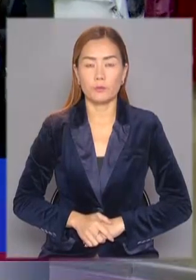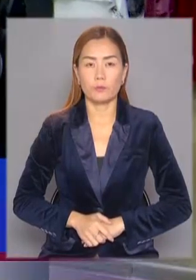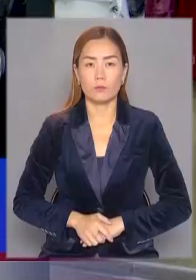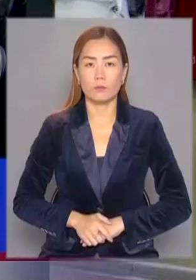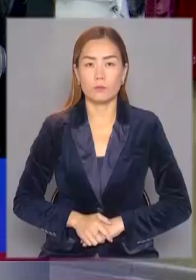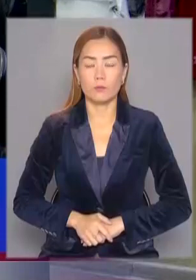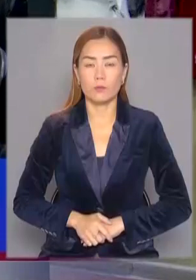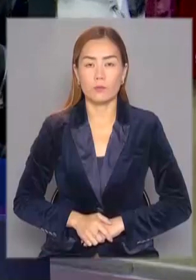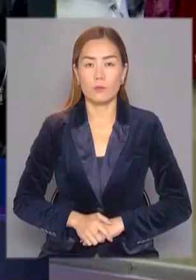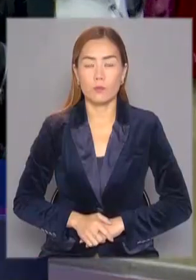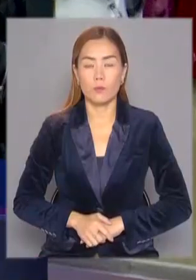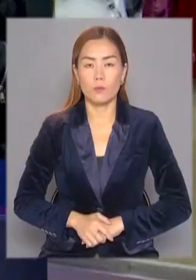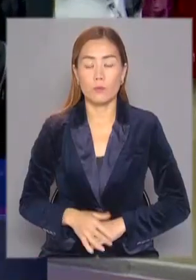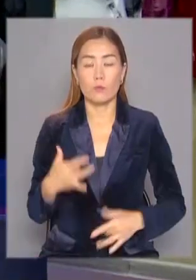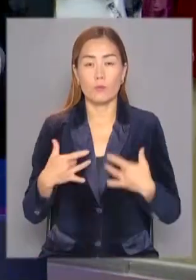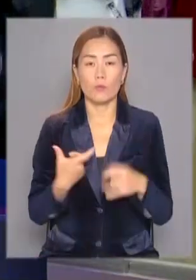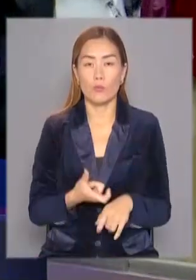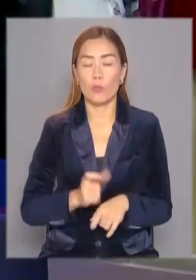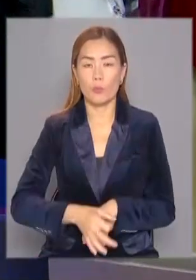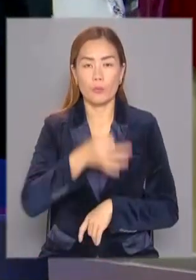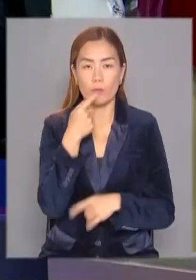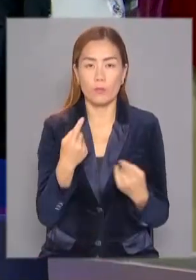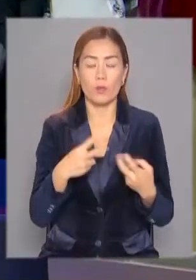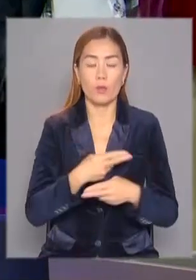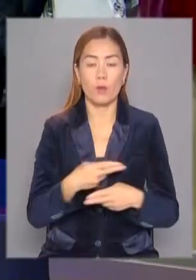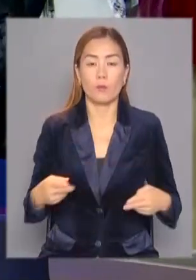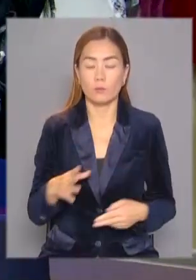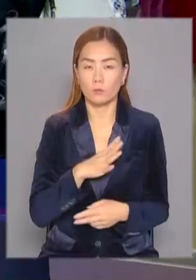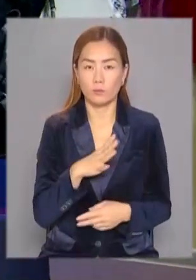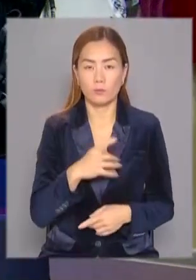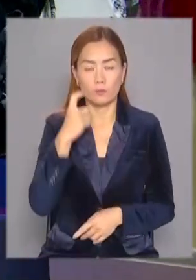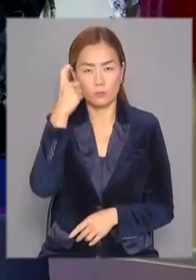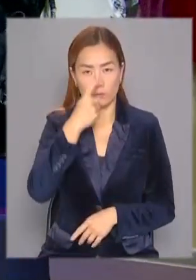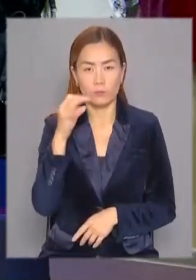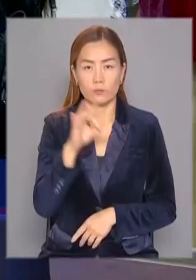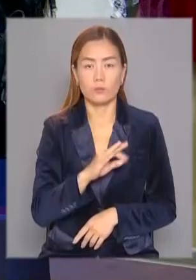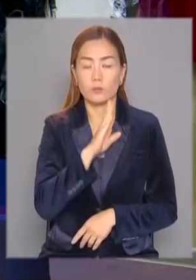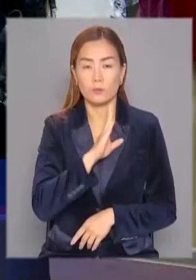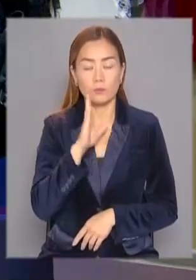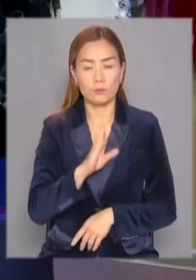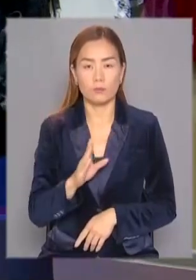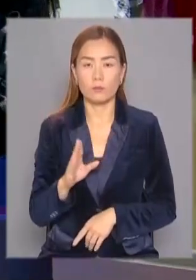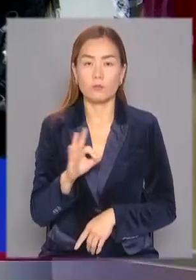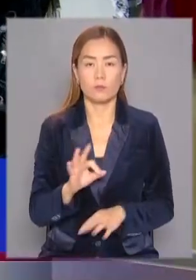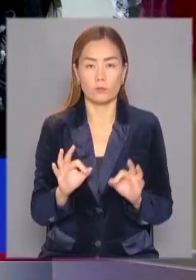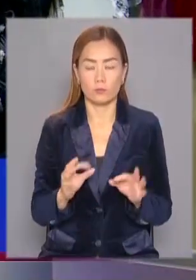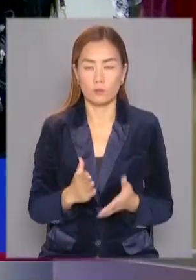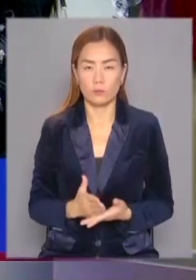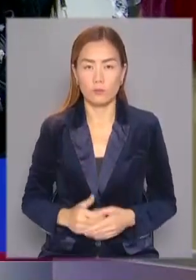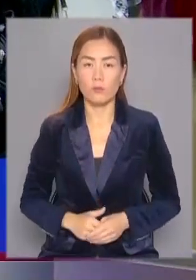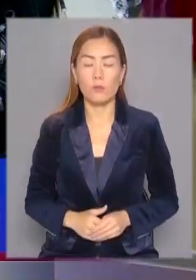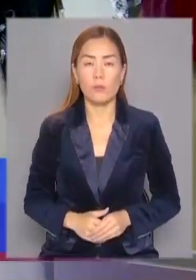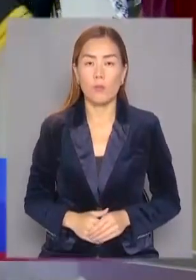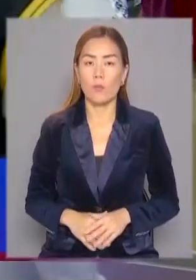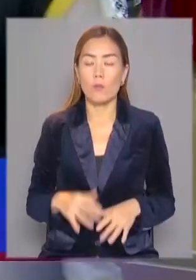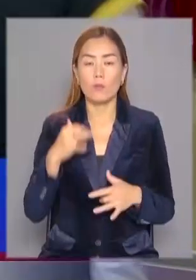Бүгінгі спектакль өте ұнады. Спектакльде өзекті мәселелердің бірі ішімдікке салыну қозғалды. Осындай